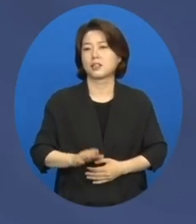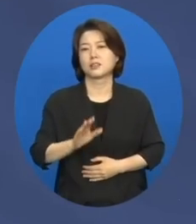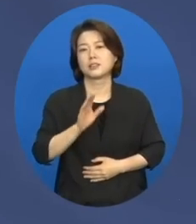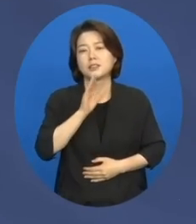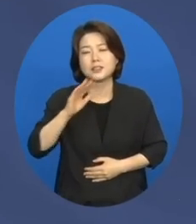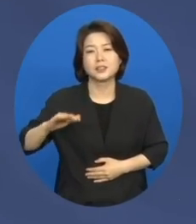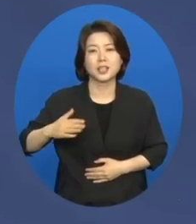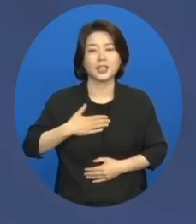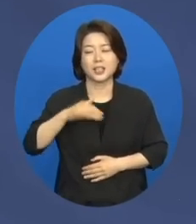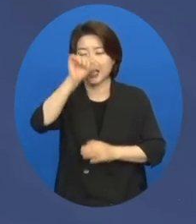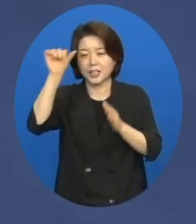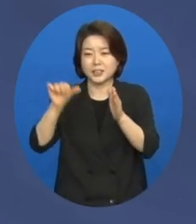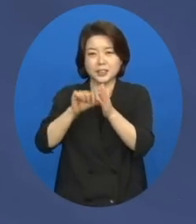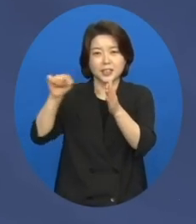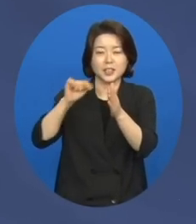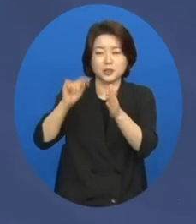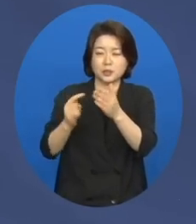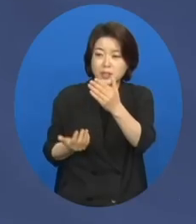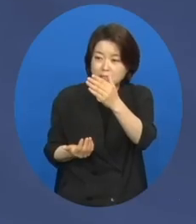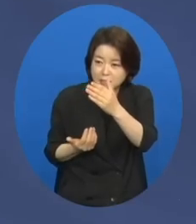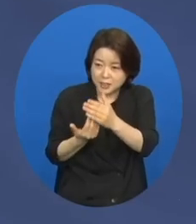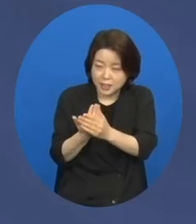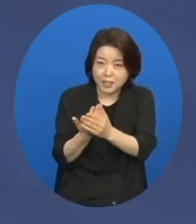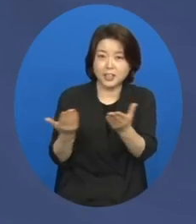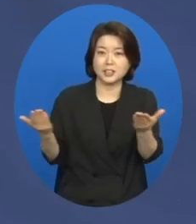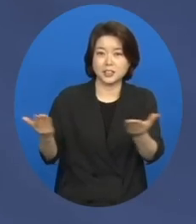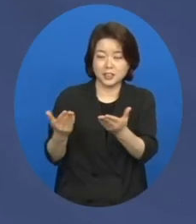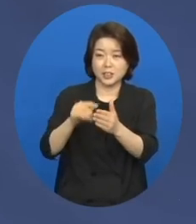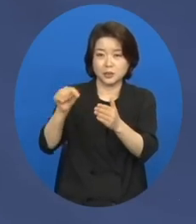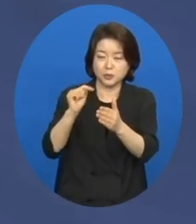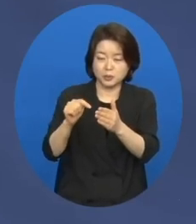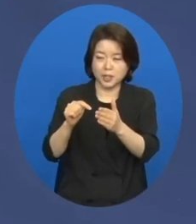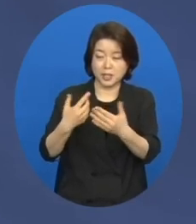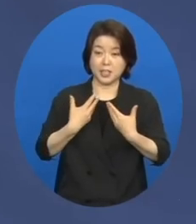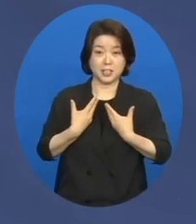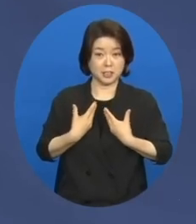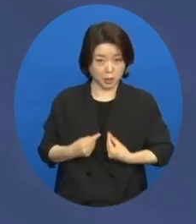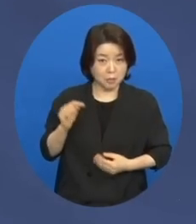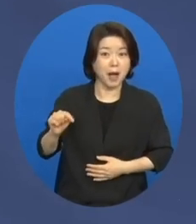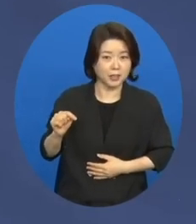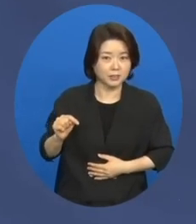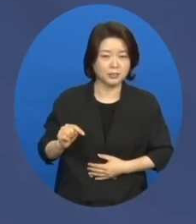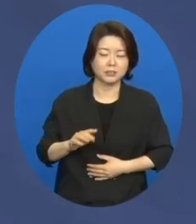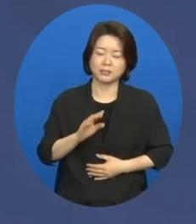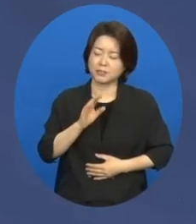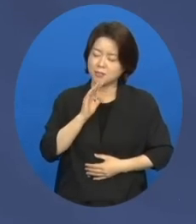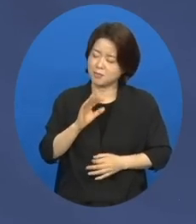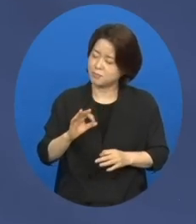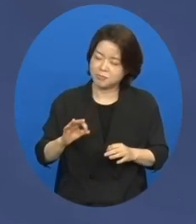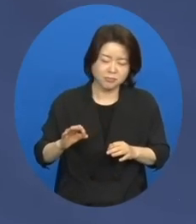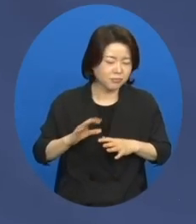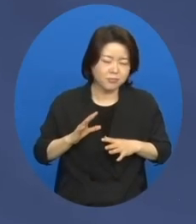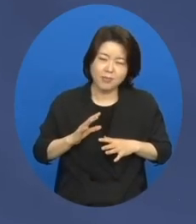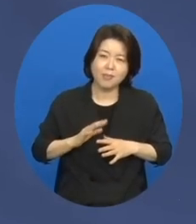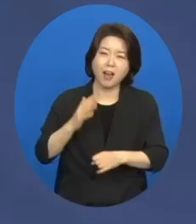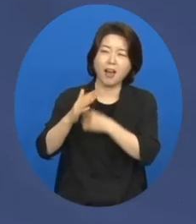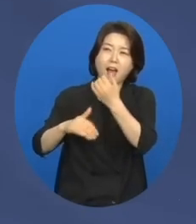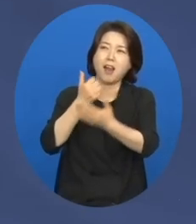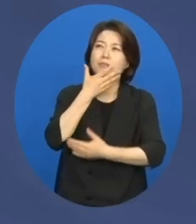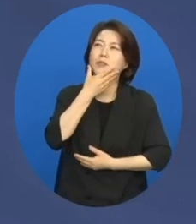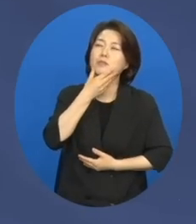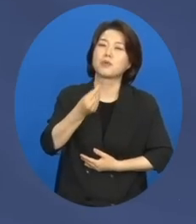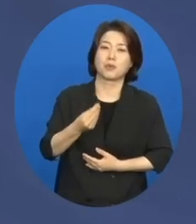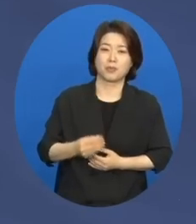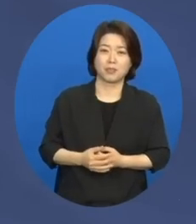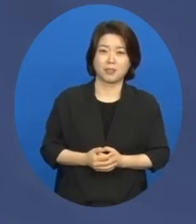우리의 생애 가운데 일어날 일 중에 절망이야말로 놀라운 하나님의 축복인 것을,